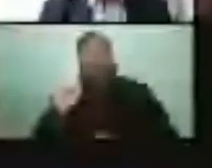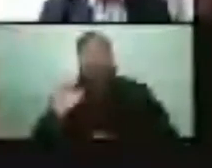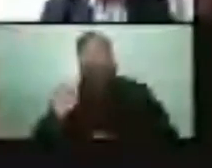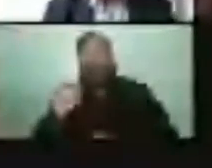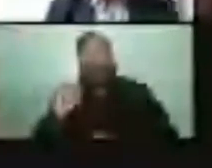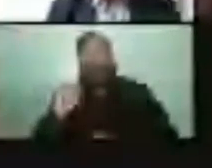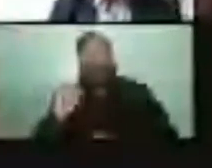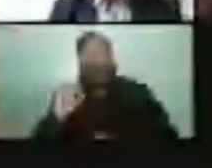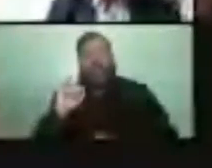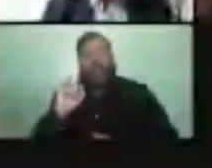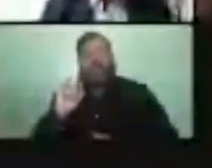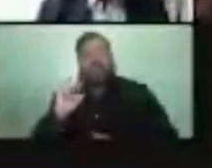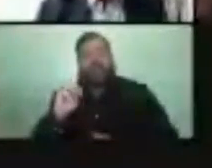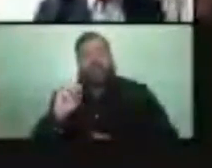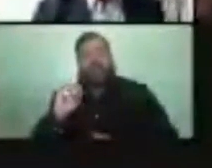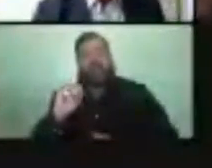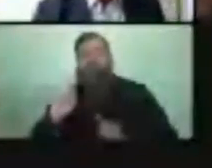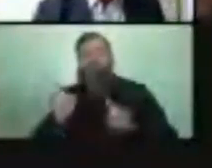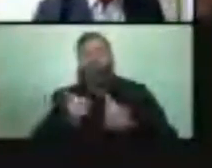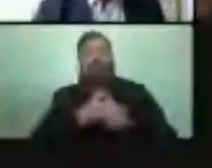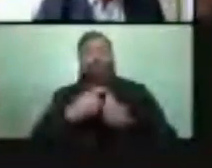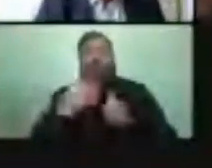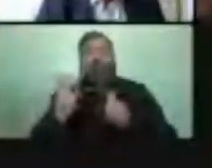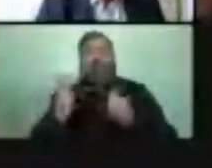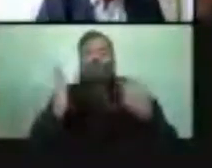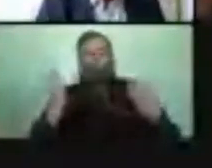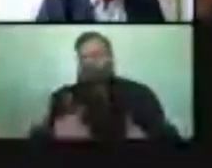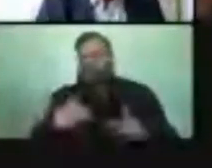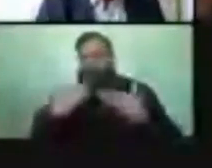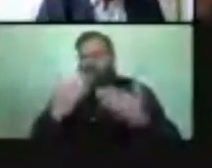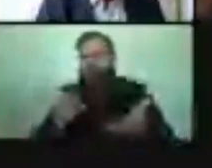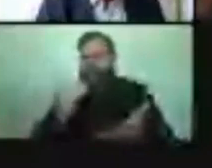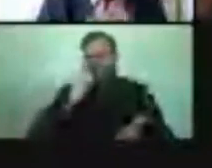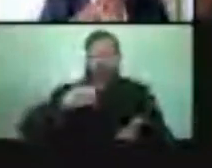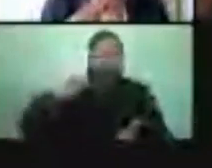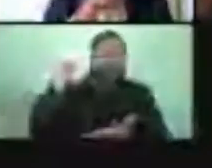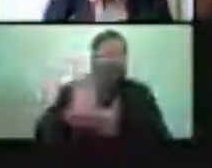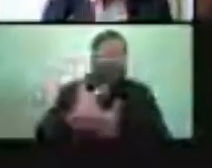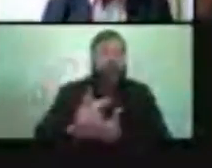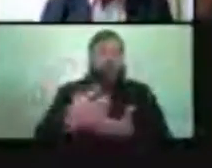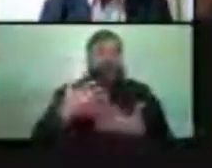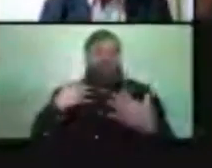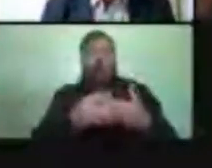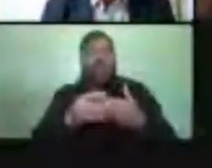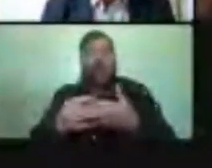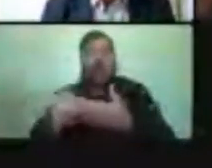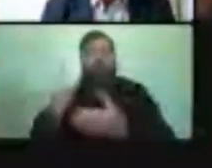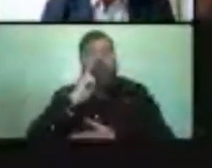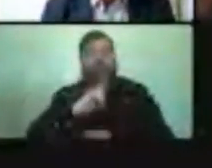pewe fursa ya kuzungumza. Tutaenda katika kipengele chetu cha kwanza ambacho ni